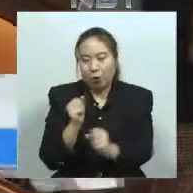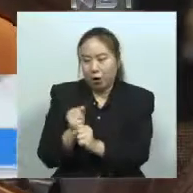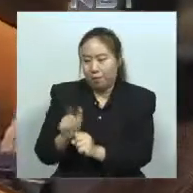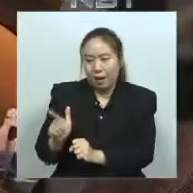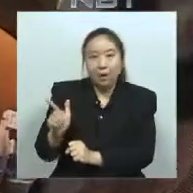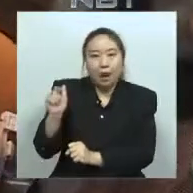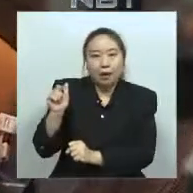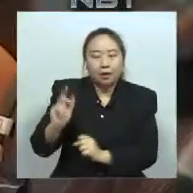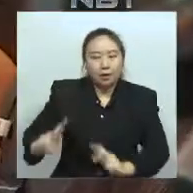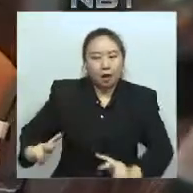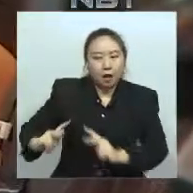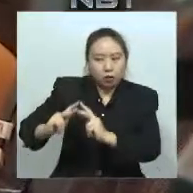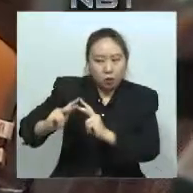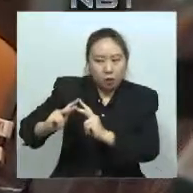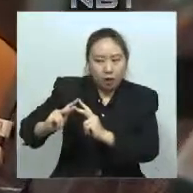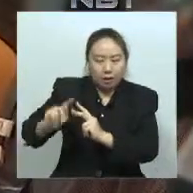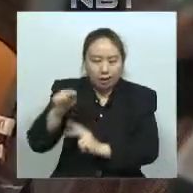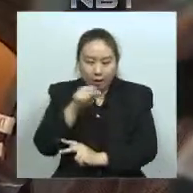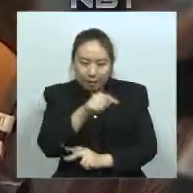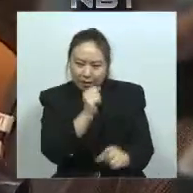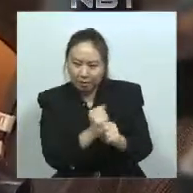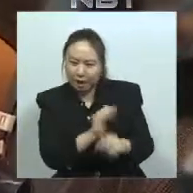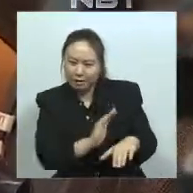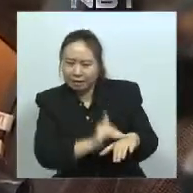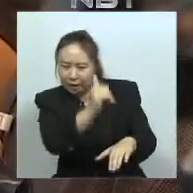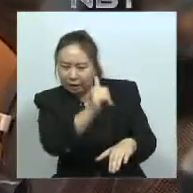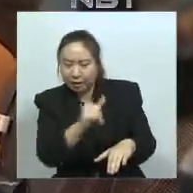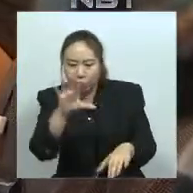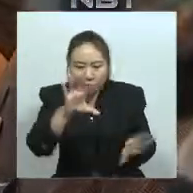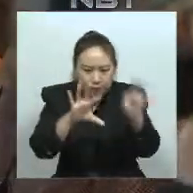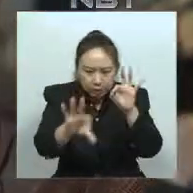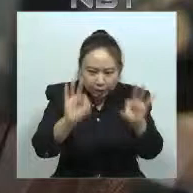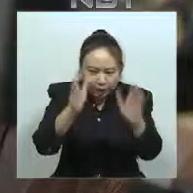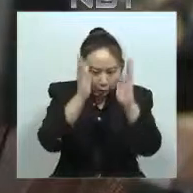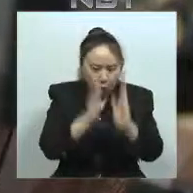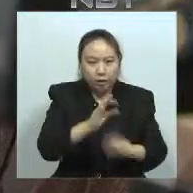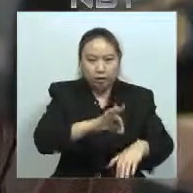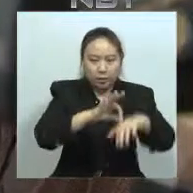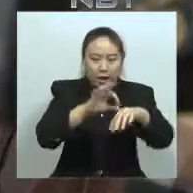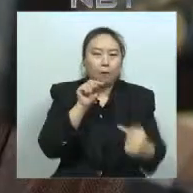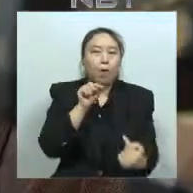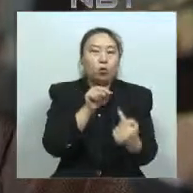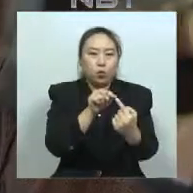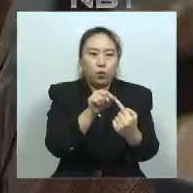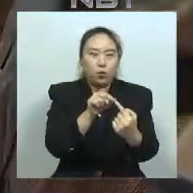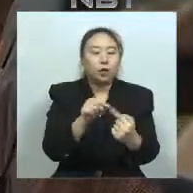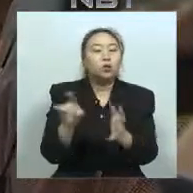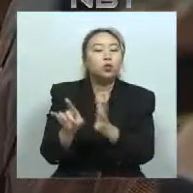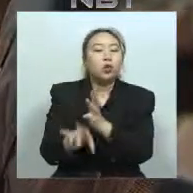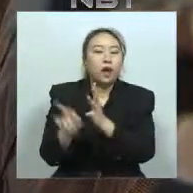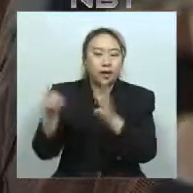กระทรวงที่ได้รับกับความถนัดของแต่ละกระทรวงแต่ละพรรคก็ต้องไปสรรหาคนที่เหมาะสมมานะแล้วท้ายที่สุดเนี่ยผมเชื่อว่าท่านนายกในฐานะ